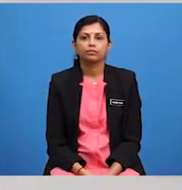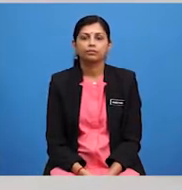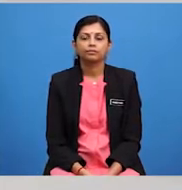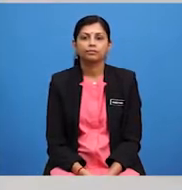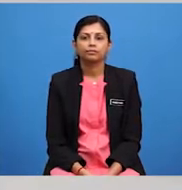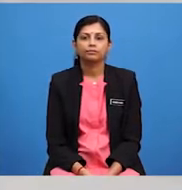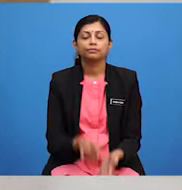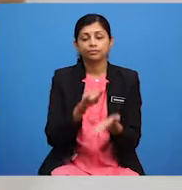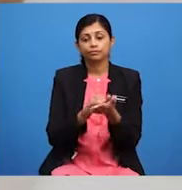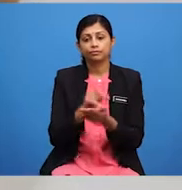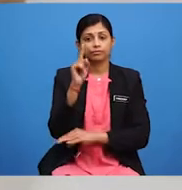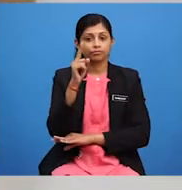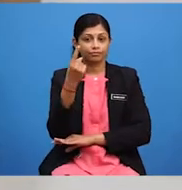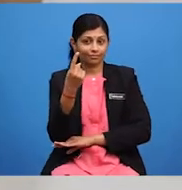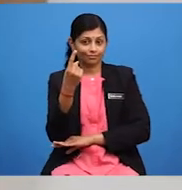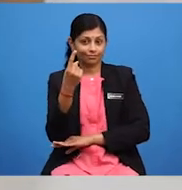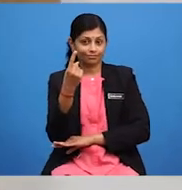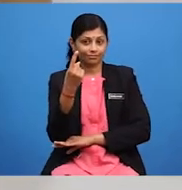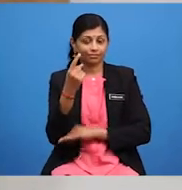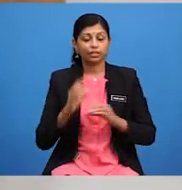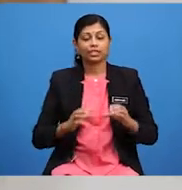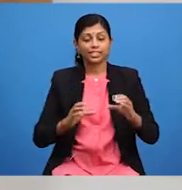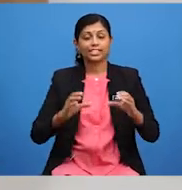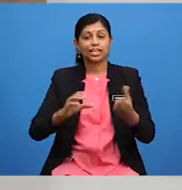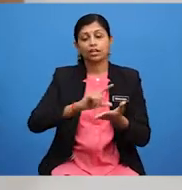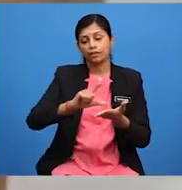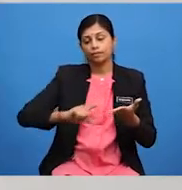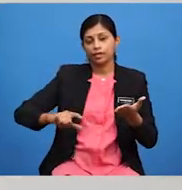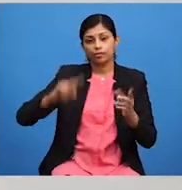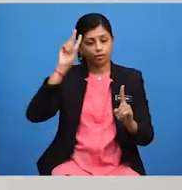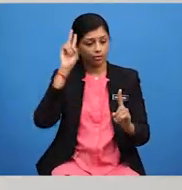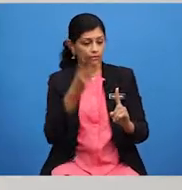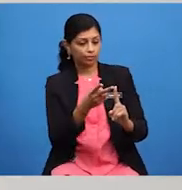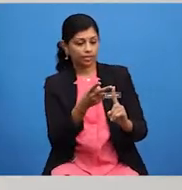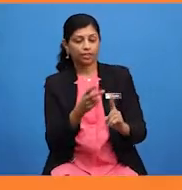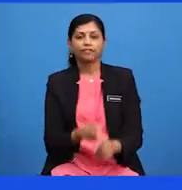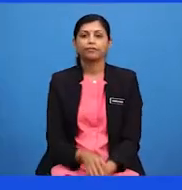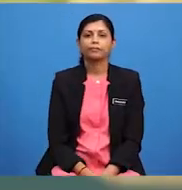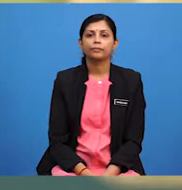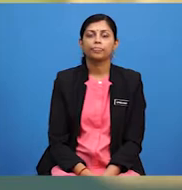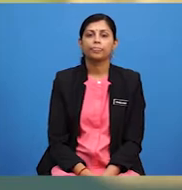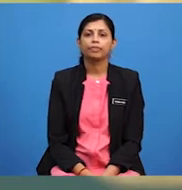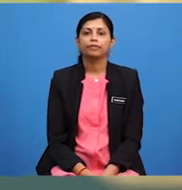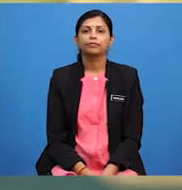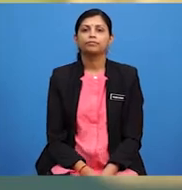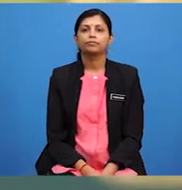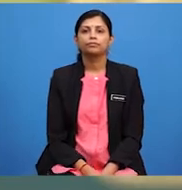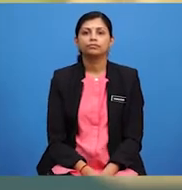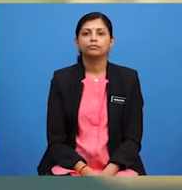Sekian sahaja cara melakar lakaran perspektif. Ya,